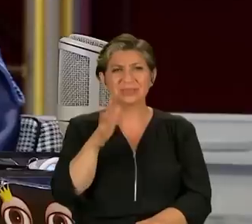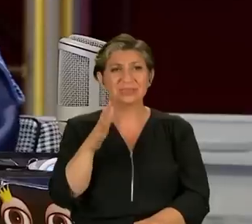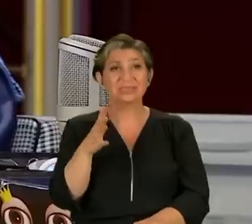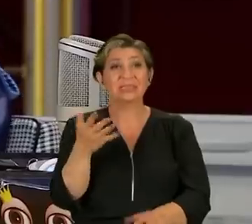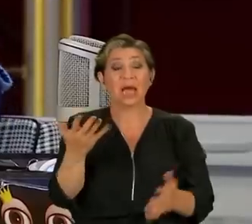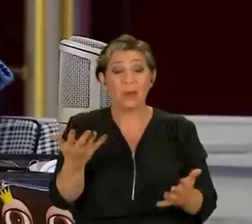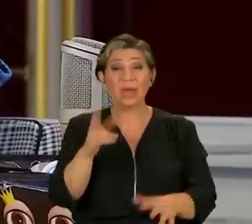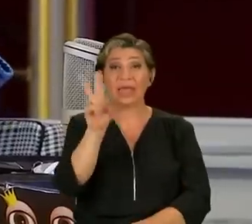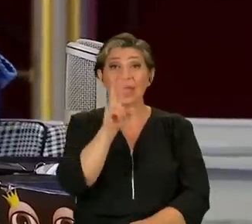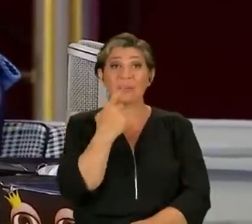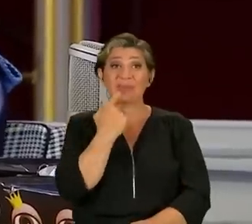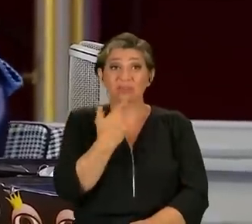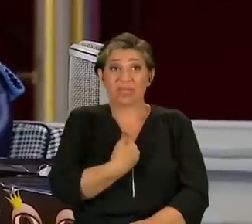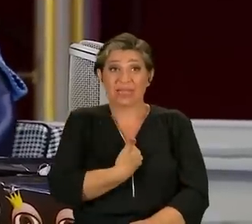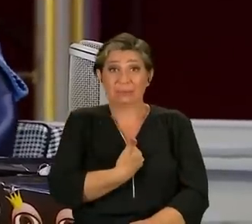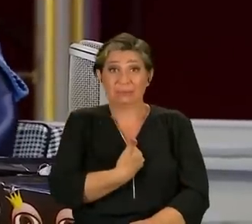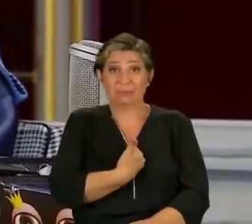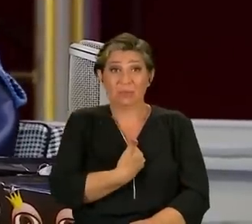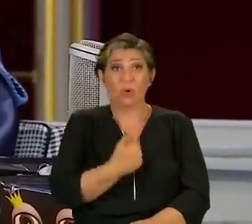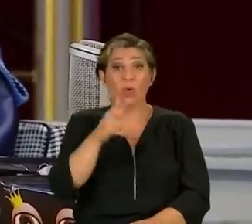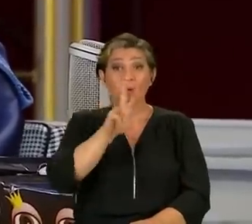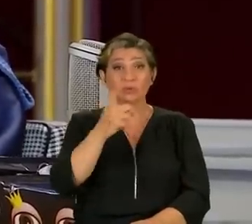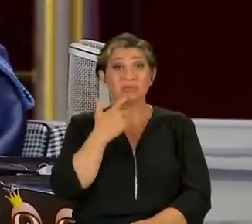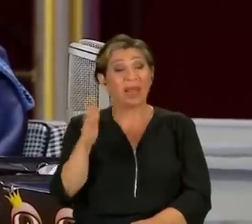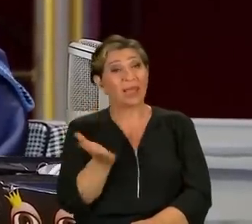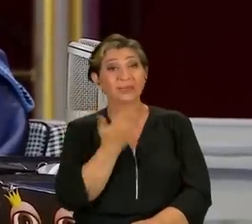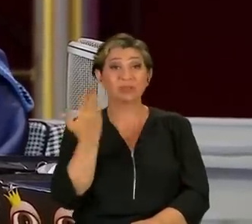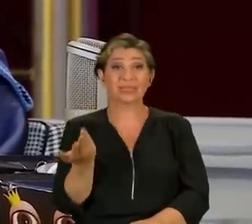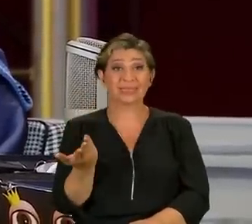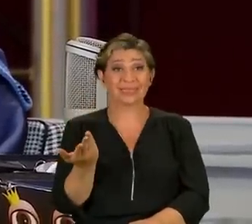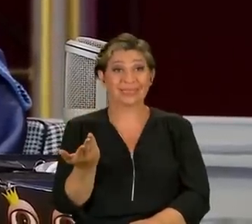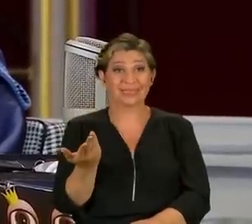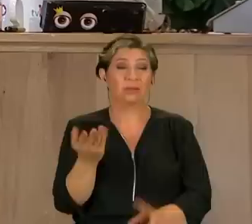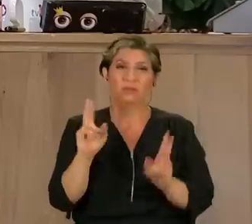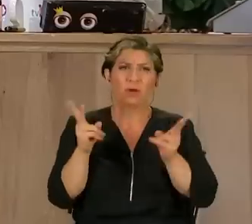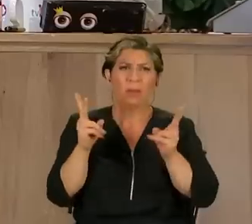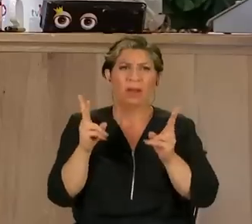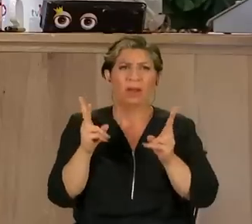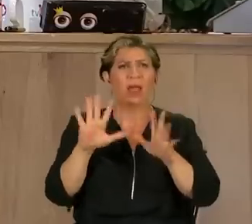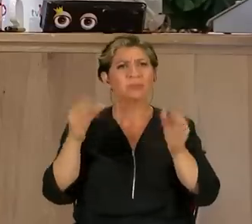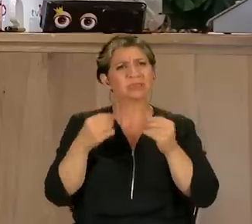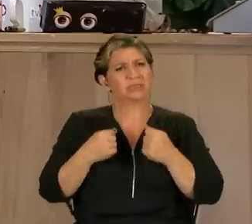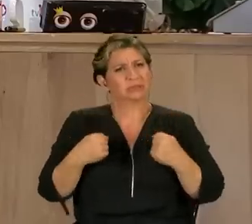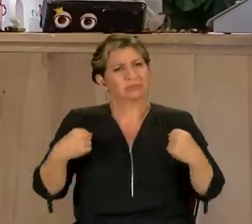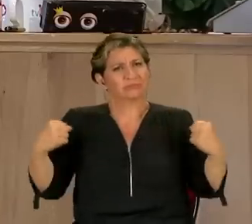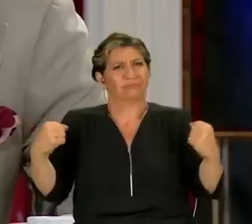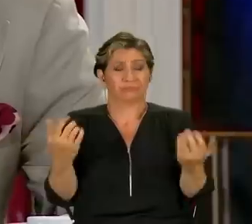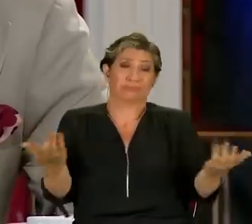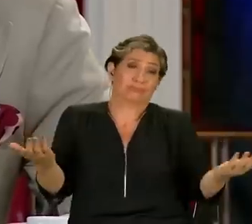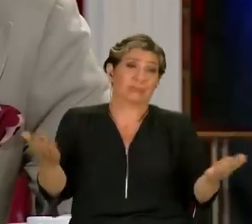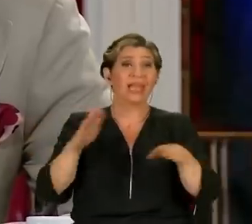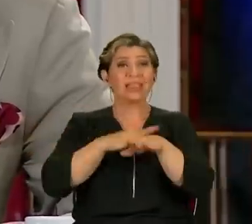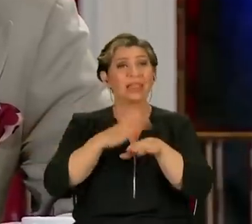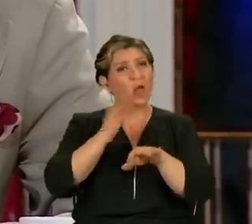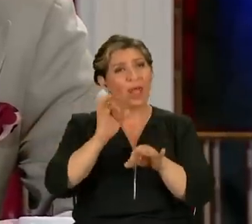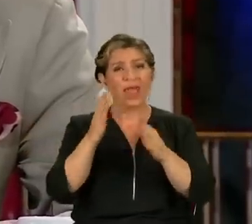ama yani 20 yaşındaydım. Ya. 30 sene geçti. Evet, evet, normal. Hepimiz kalınlaşıyoruz. Yani. Evet,